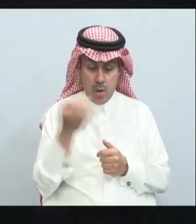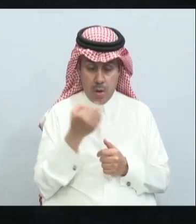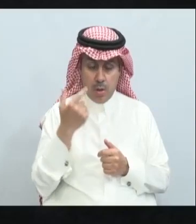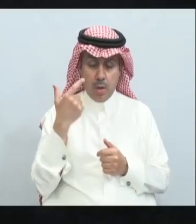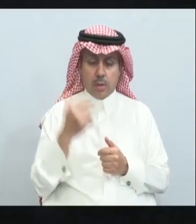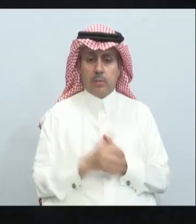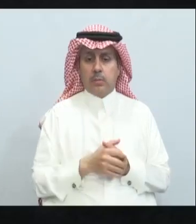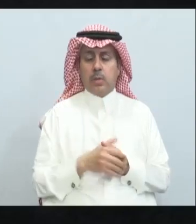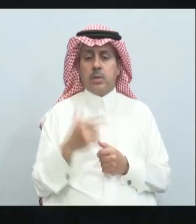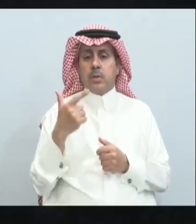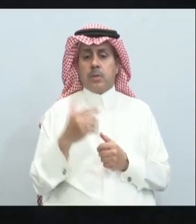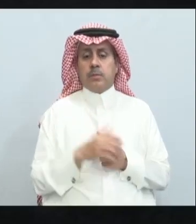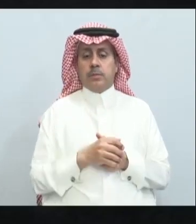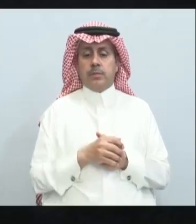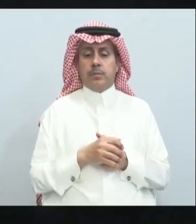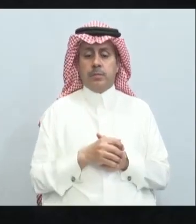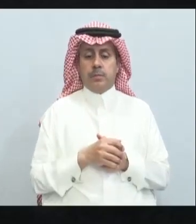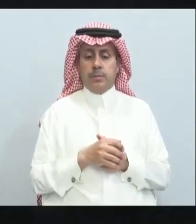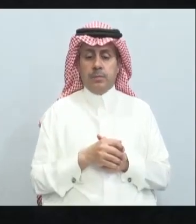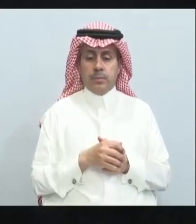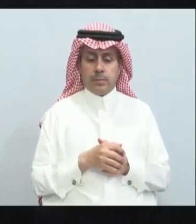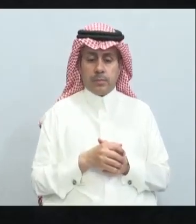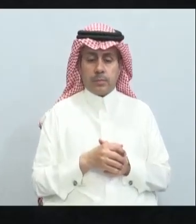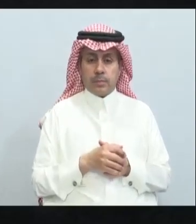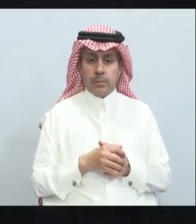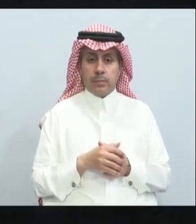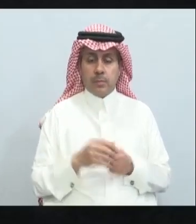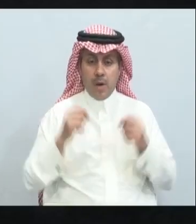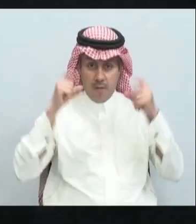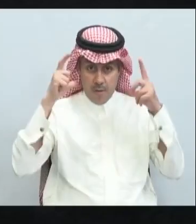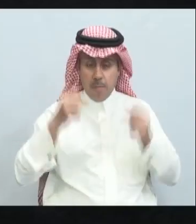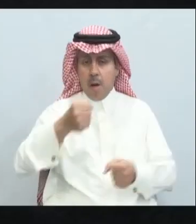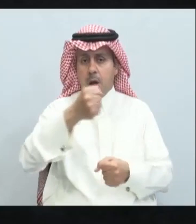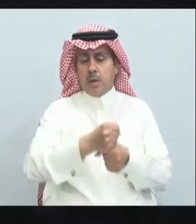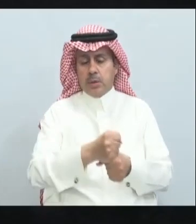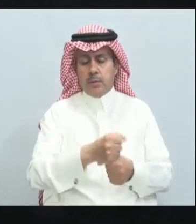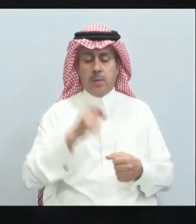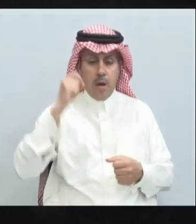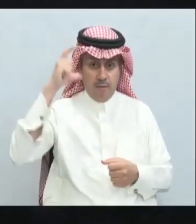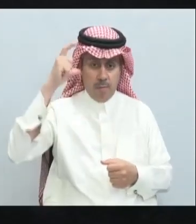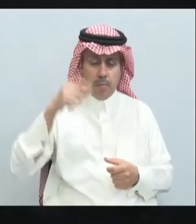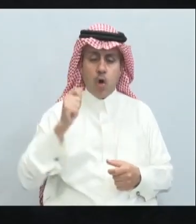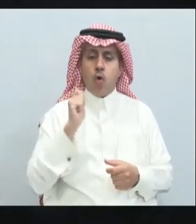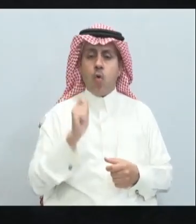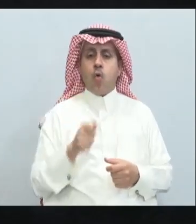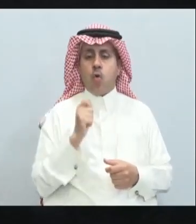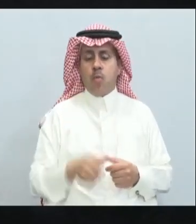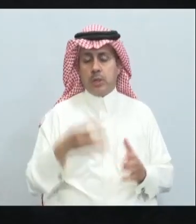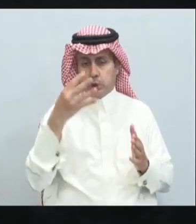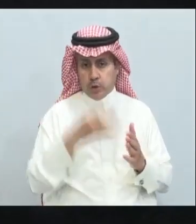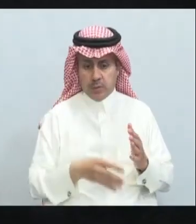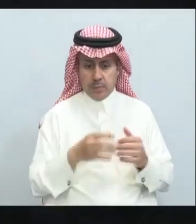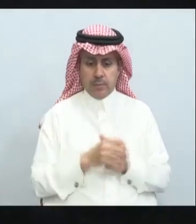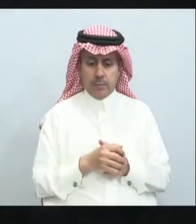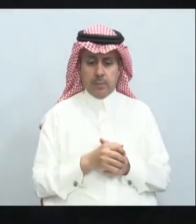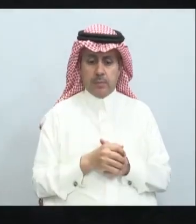سنستقبل الى قاعده من خلالها نستطيع الوصول الى الحكم الشرعي دون